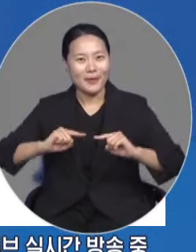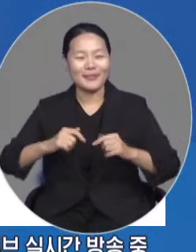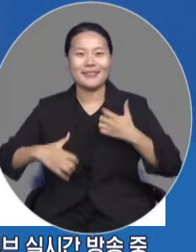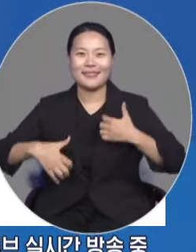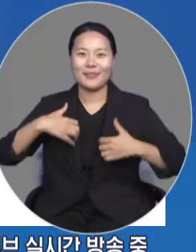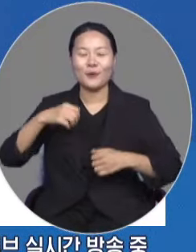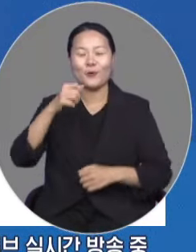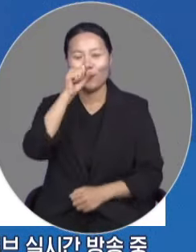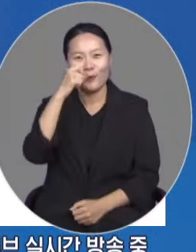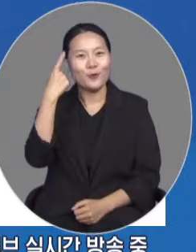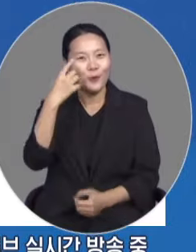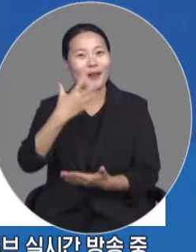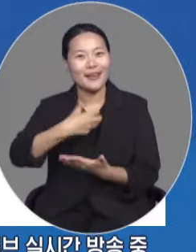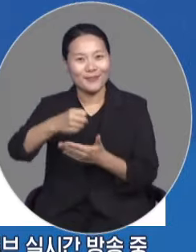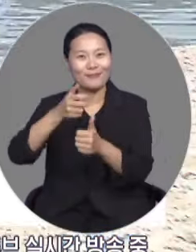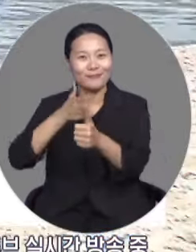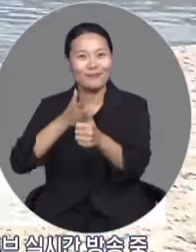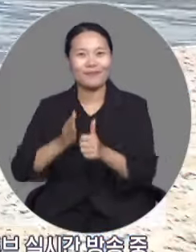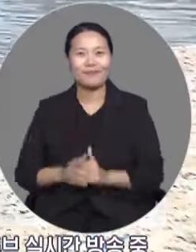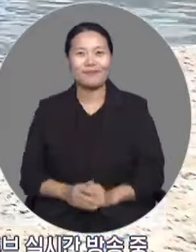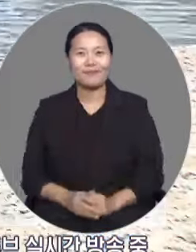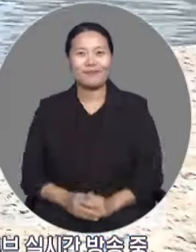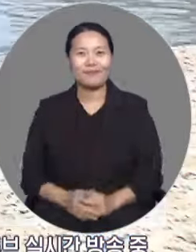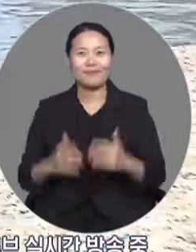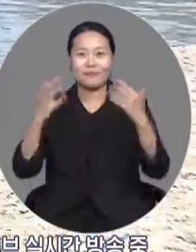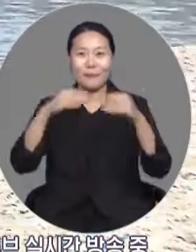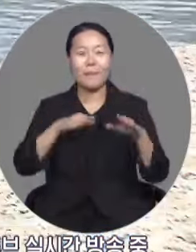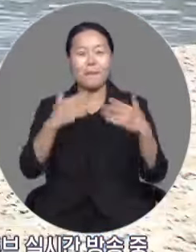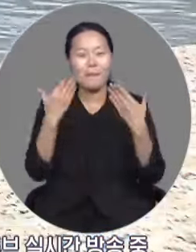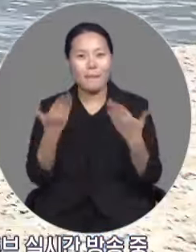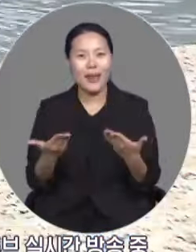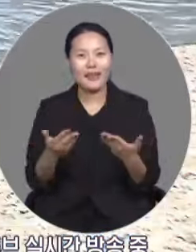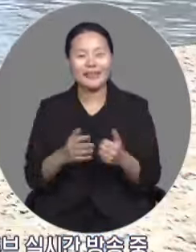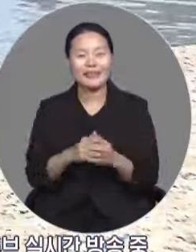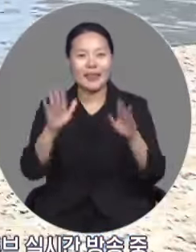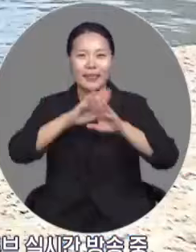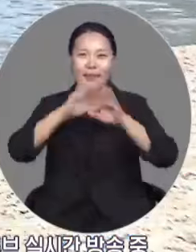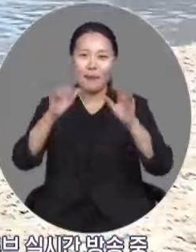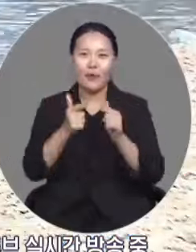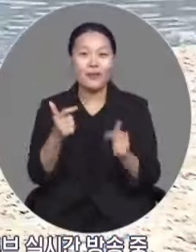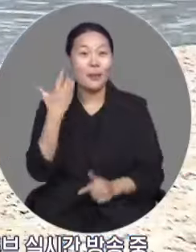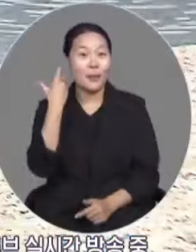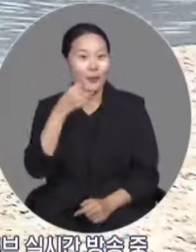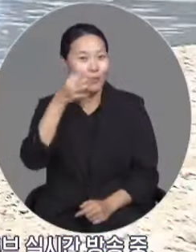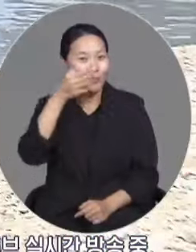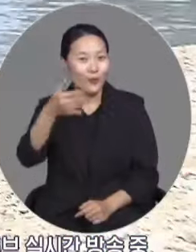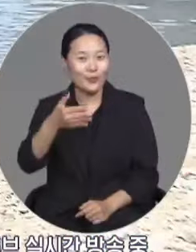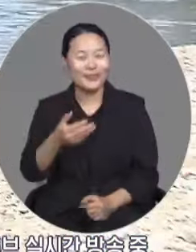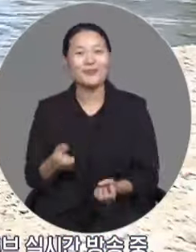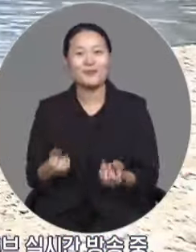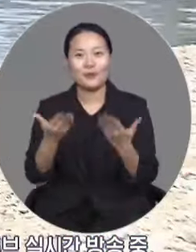좋은 추억들을 많이 만들어 가시면 좋겠습니다. 여름바다의 낮과 밤, 다양한 매력을 선사할